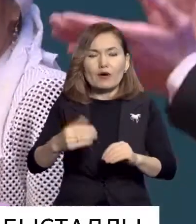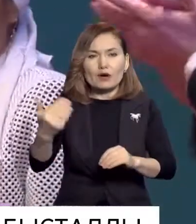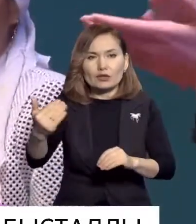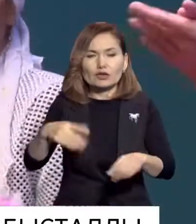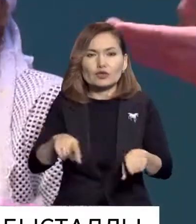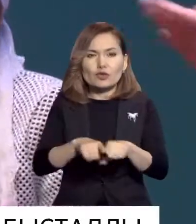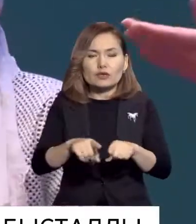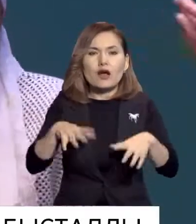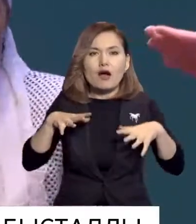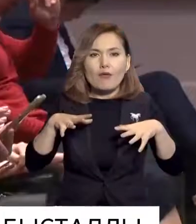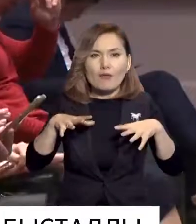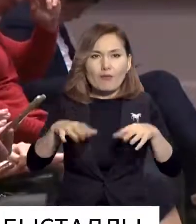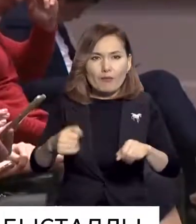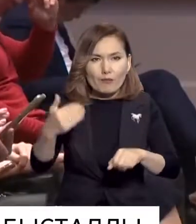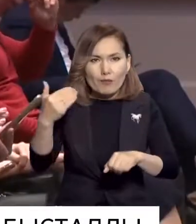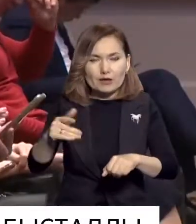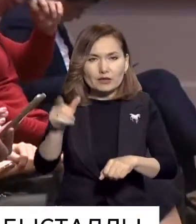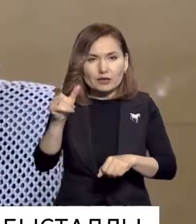табысталды.